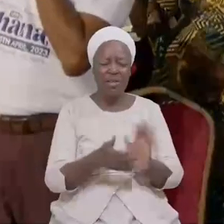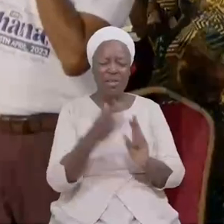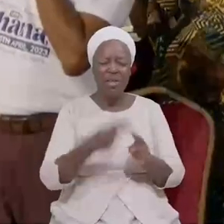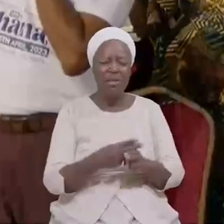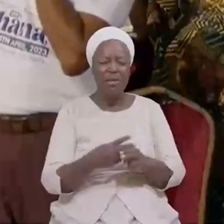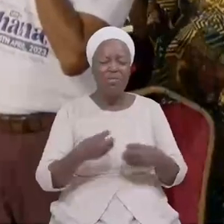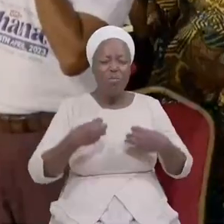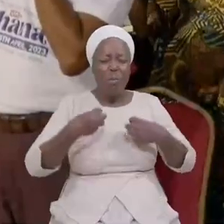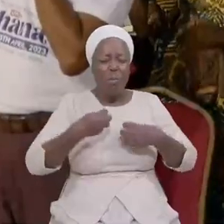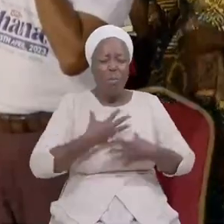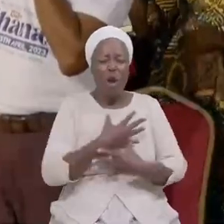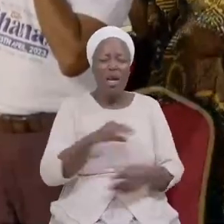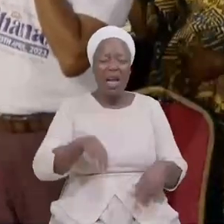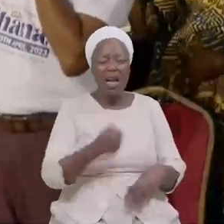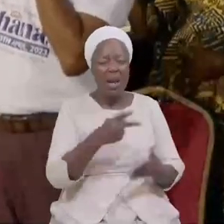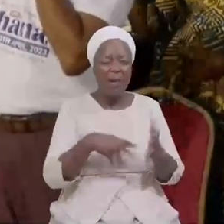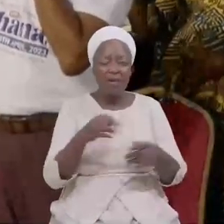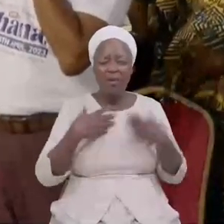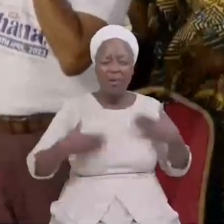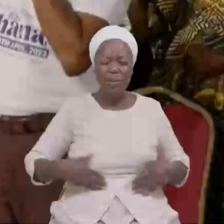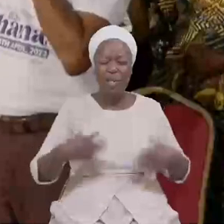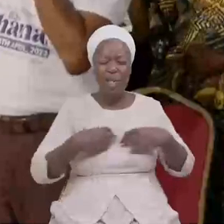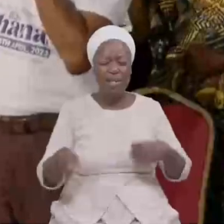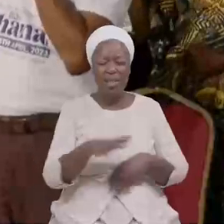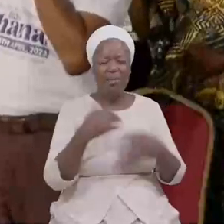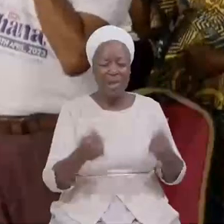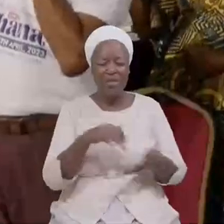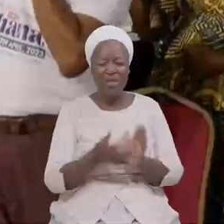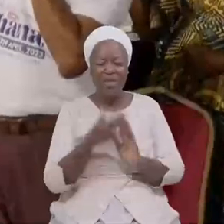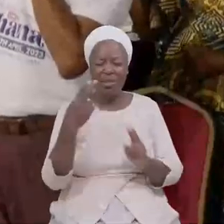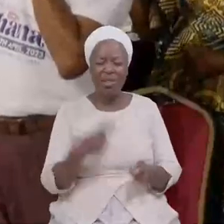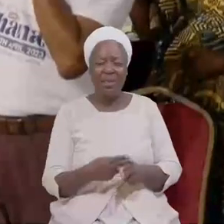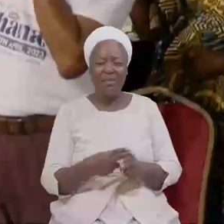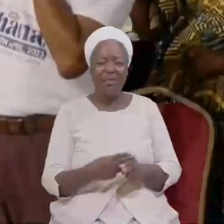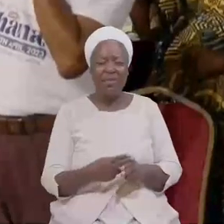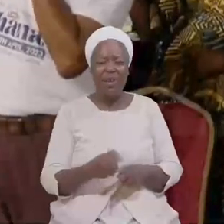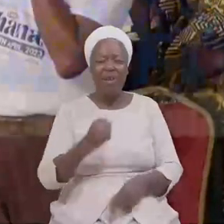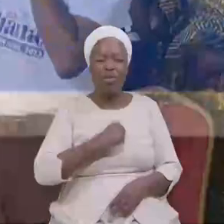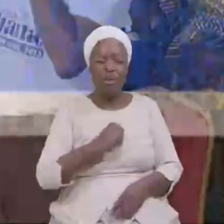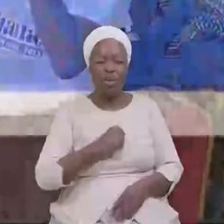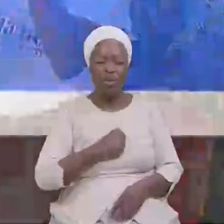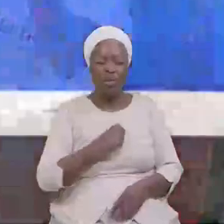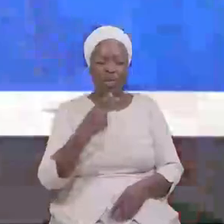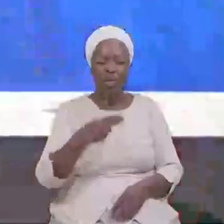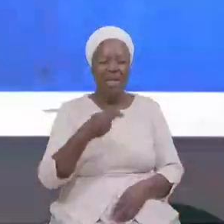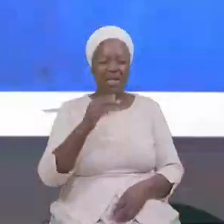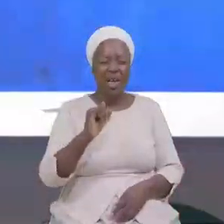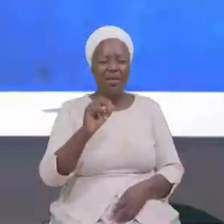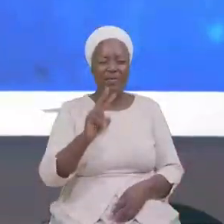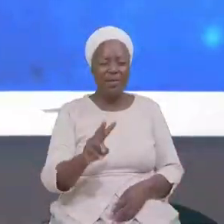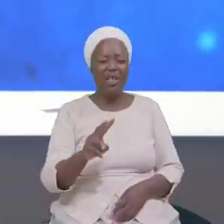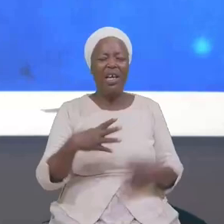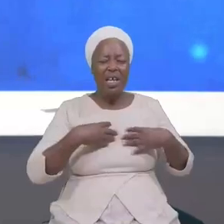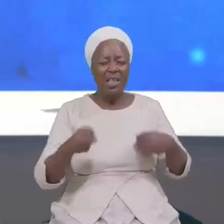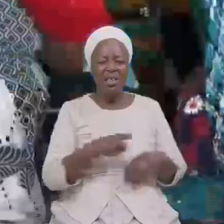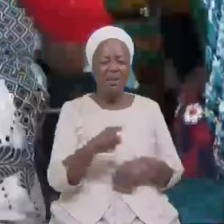Enflement sur n'importe quelle partie du corps, guéris-les maintenant. Tuberculose, VIH, SIDA, guéris-les